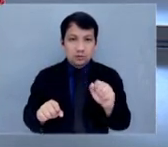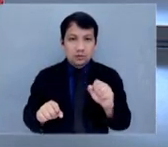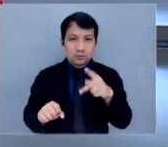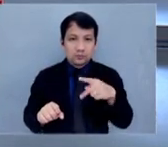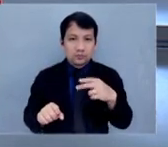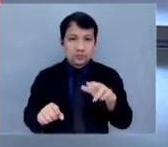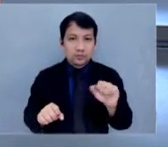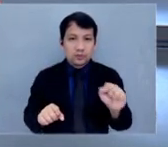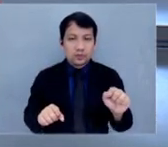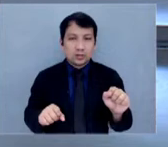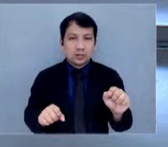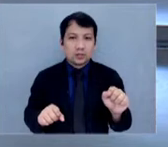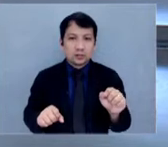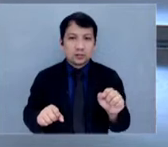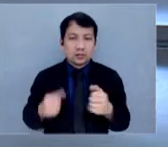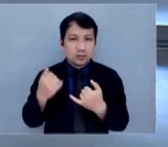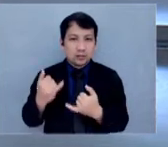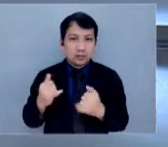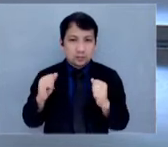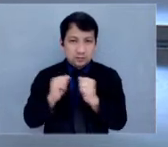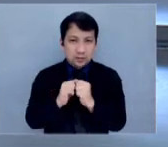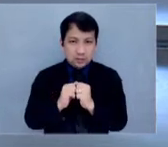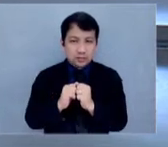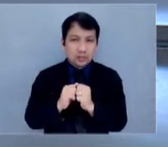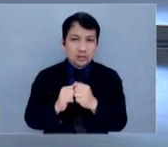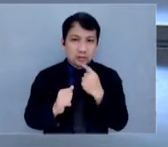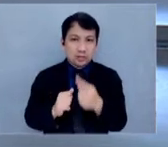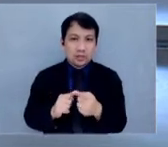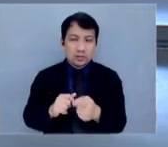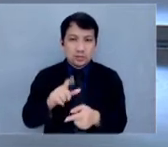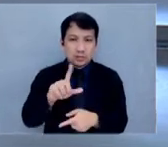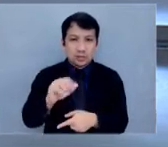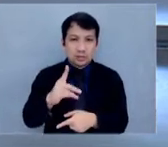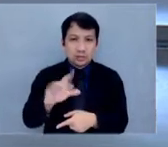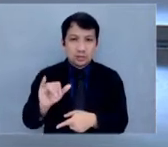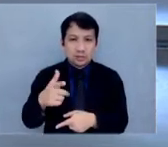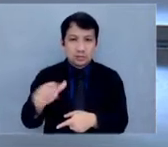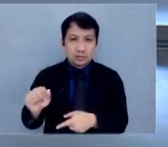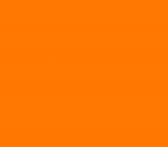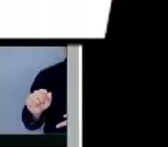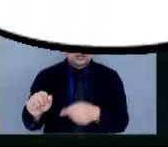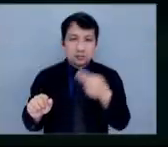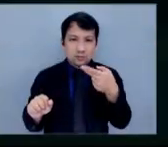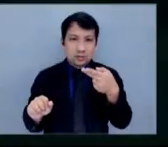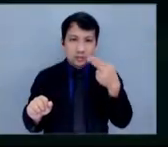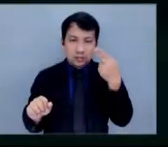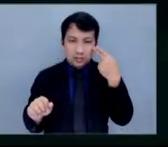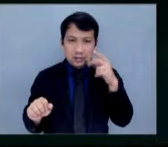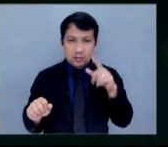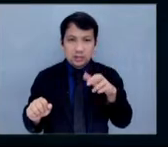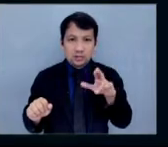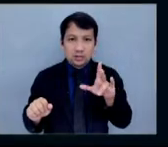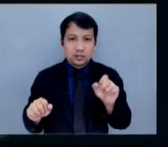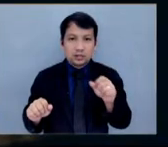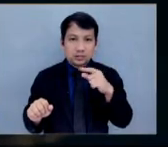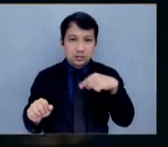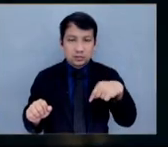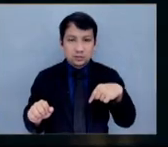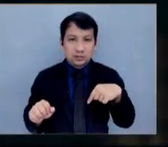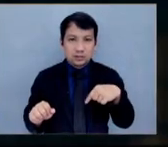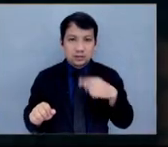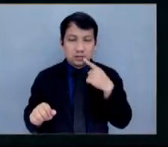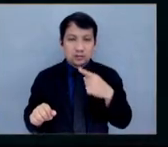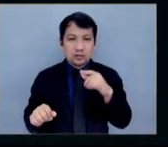Joker. Pero this time, kasama na si Lady Gaga bilang Harley Quinn. Sa inilabas na teaser trailer ng Joker